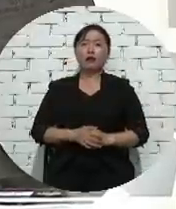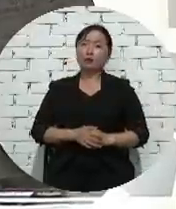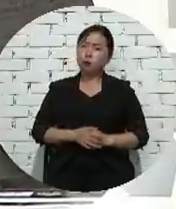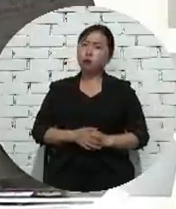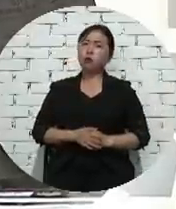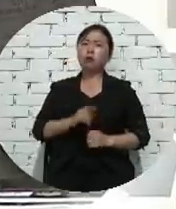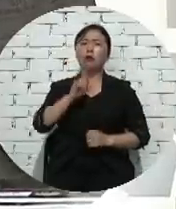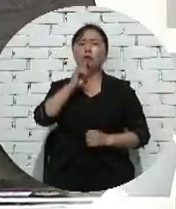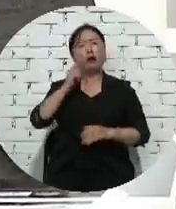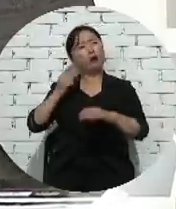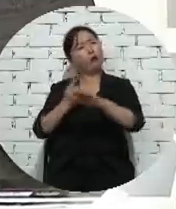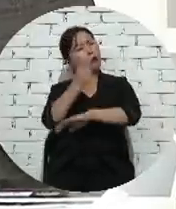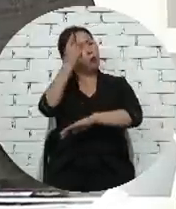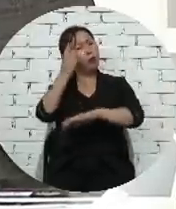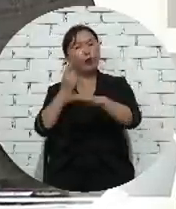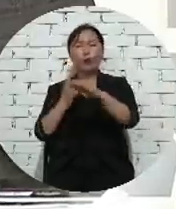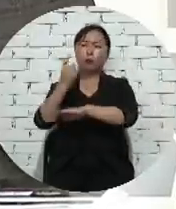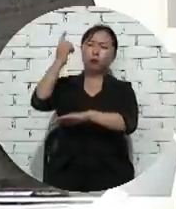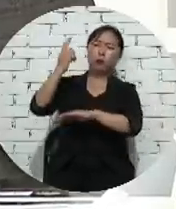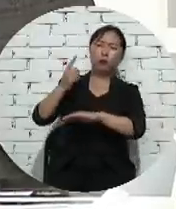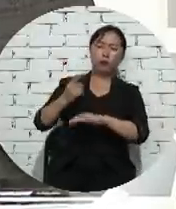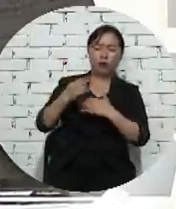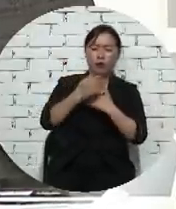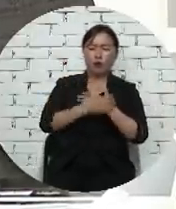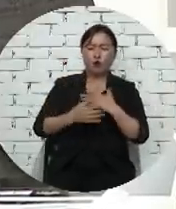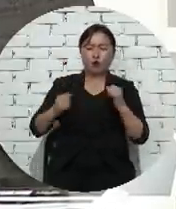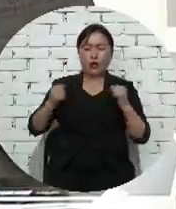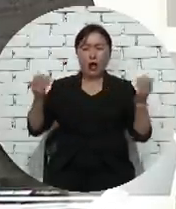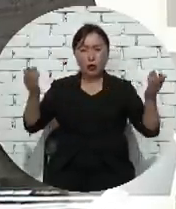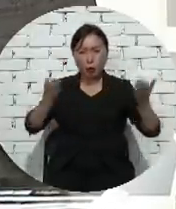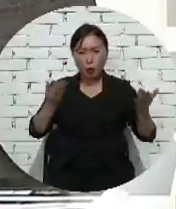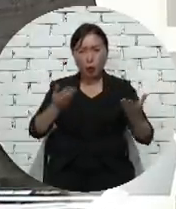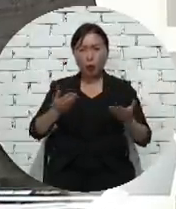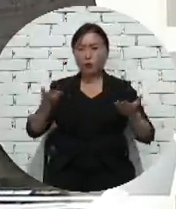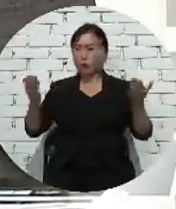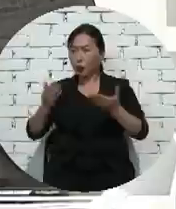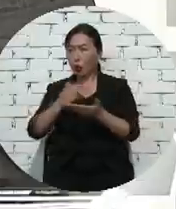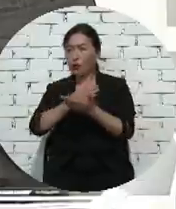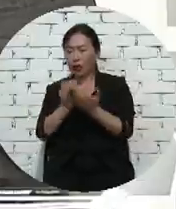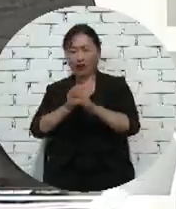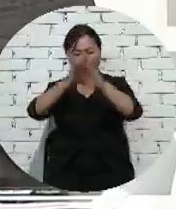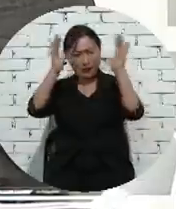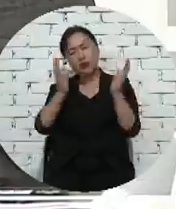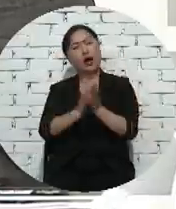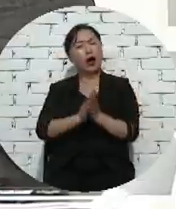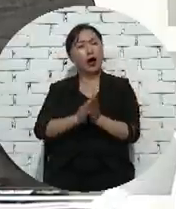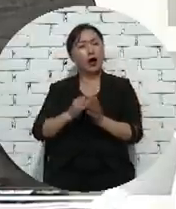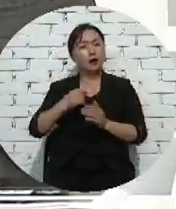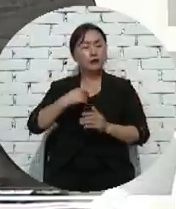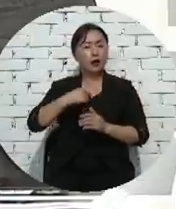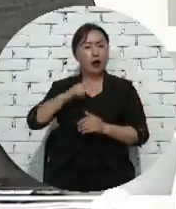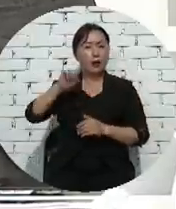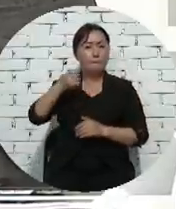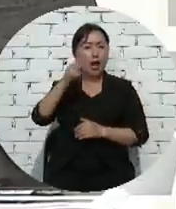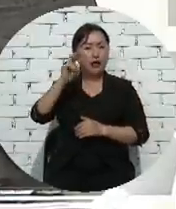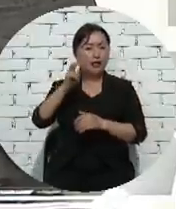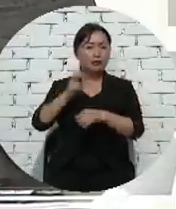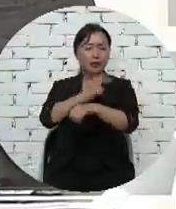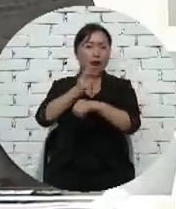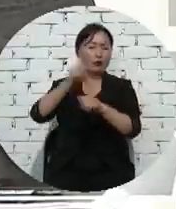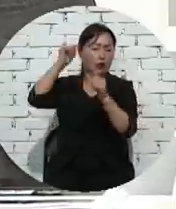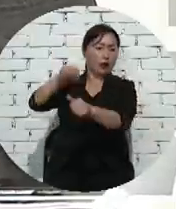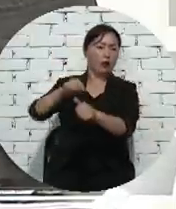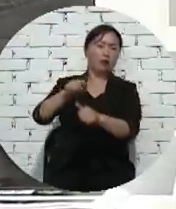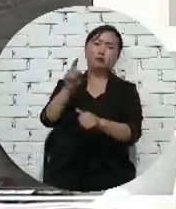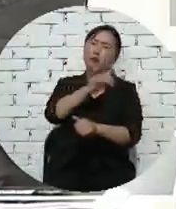얘기도 하면서 무슨 그 육체 노동자나 이 근로자들 전반에 대해서 120시간 네. 일을 하라고 근데 했다. 그런